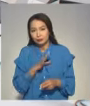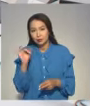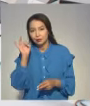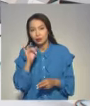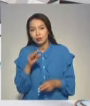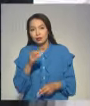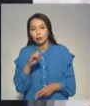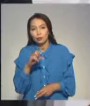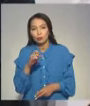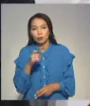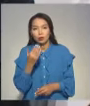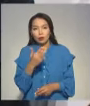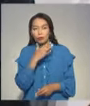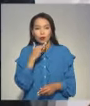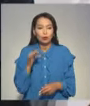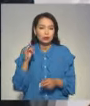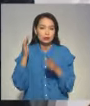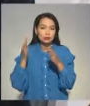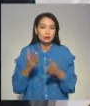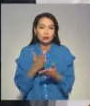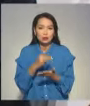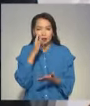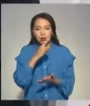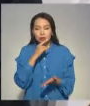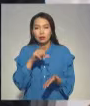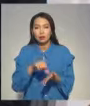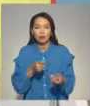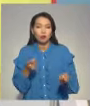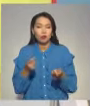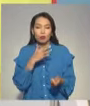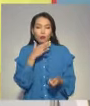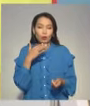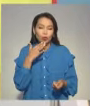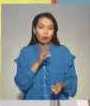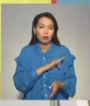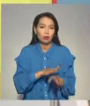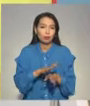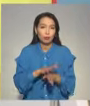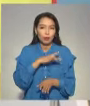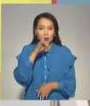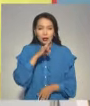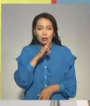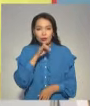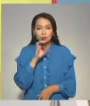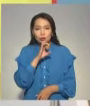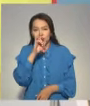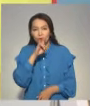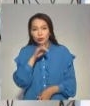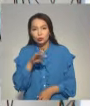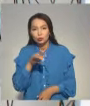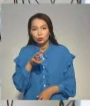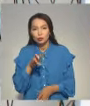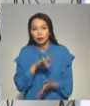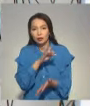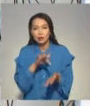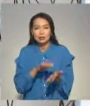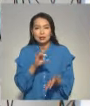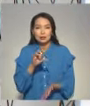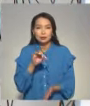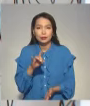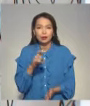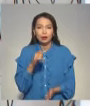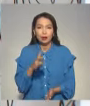бөлісті. Ол Қазақ хандығын құруға үлес қосыпты. Қазіргі солтүстік Қазақстаннан Түмен қаласына дейінгі аймақта Сібір хандығын құрып, билік жүргізген